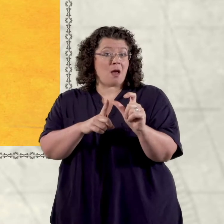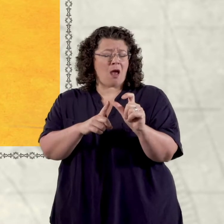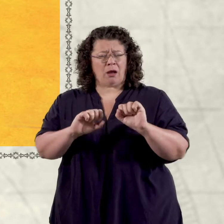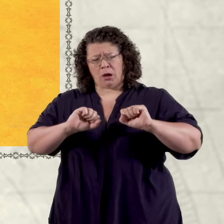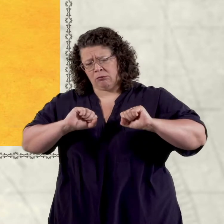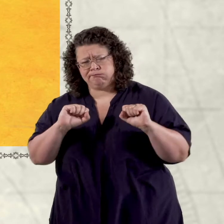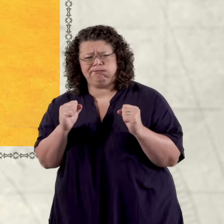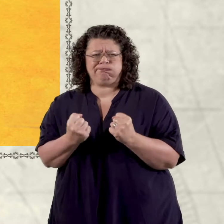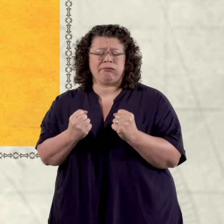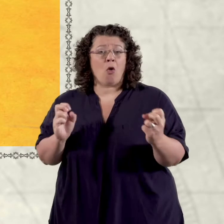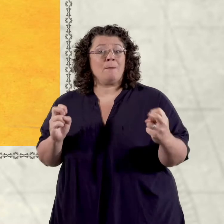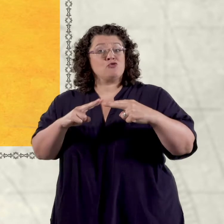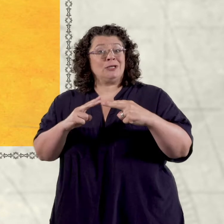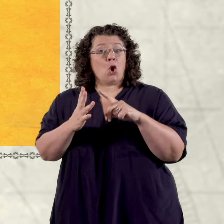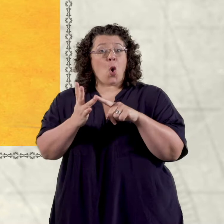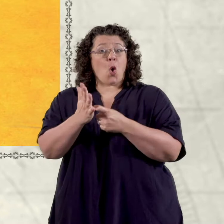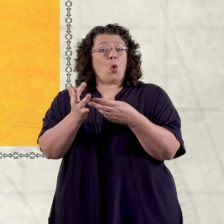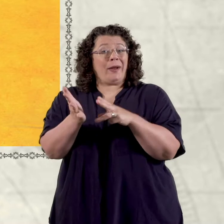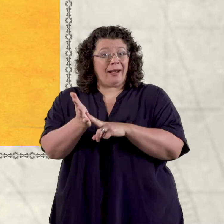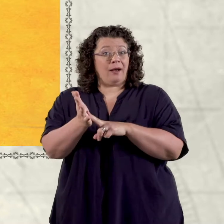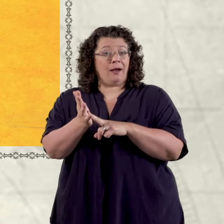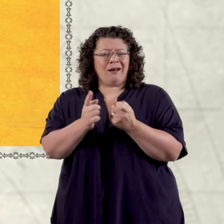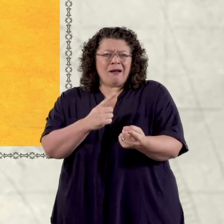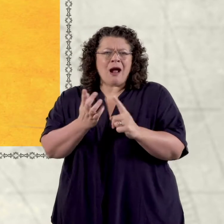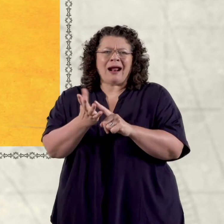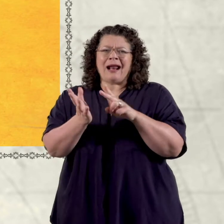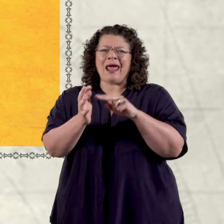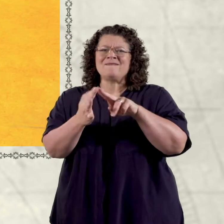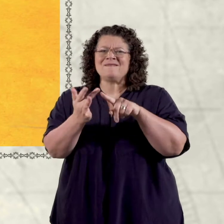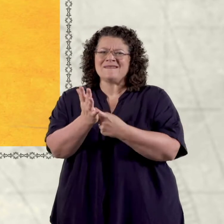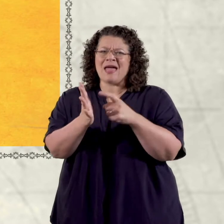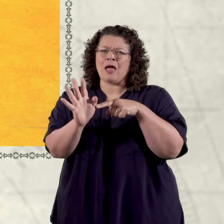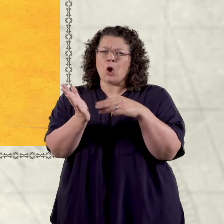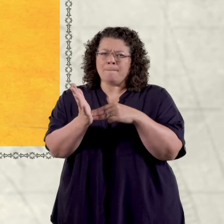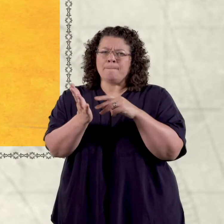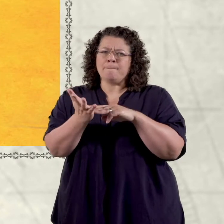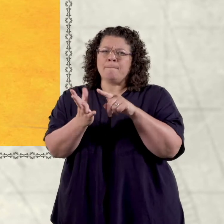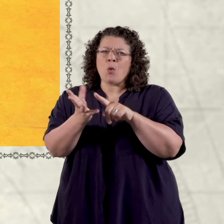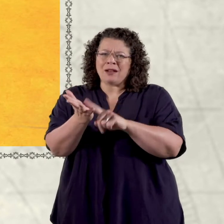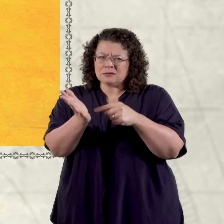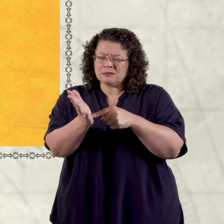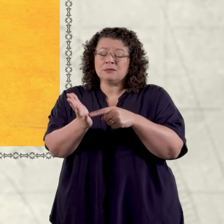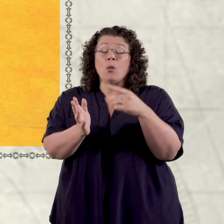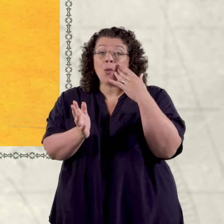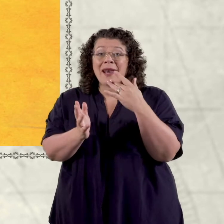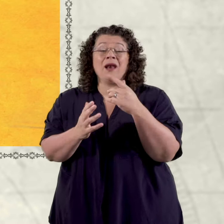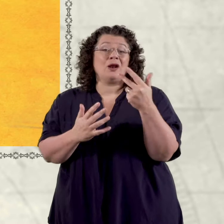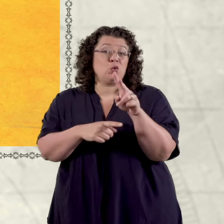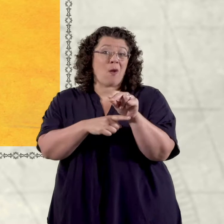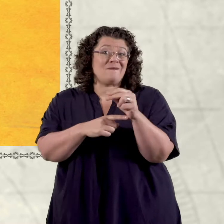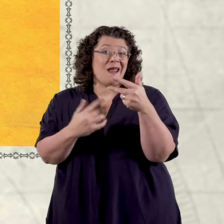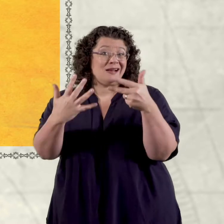1282. Cafodd ei ladd dan orchymyn brenin Lloegr Edward y cyntaf, ond doedd ei ladd yn